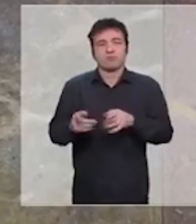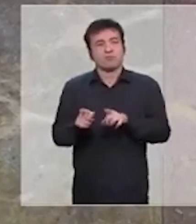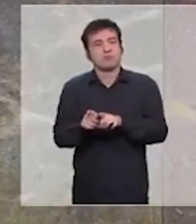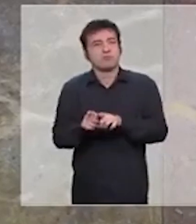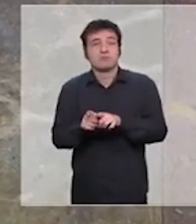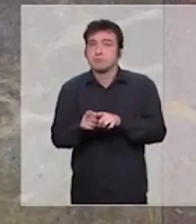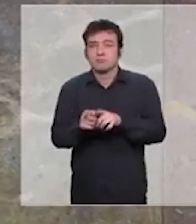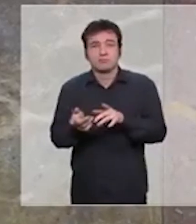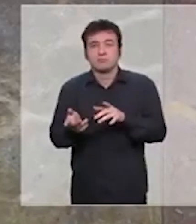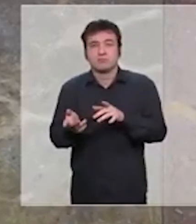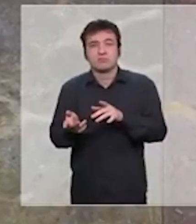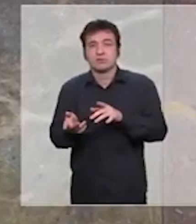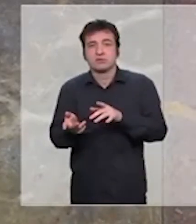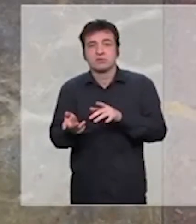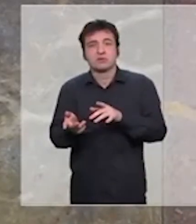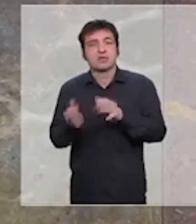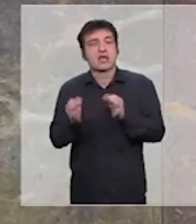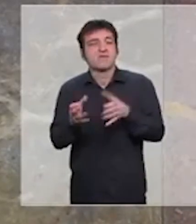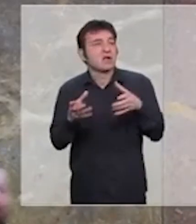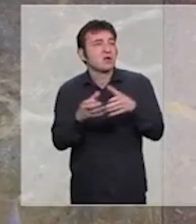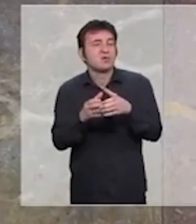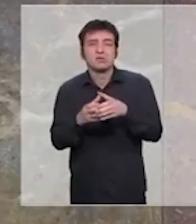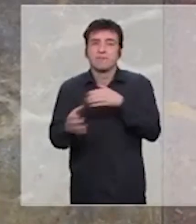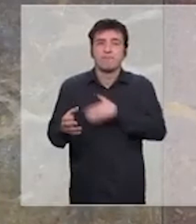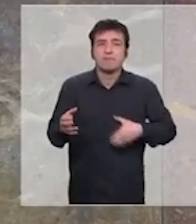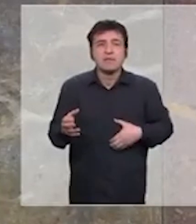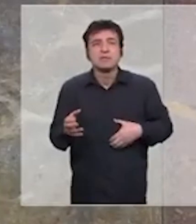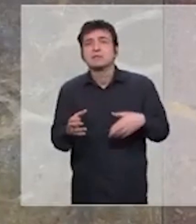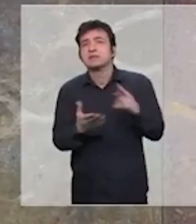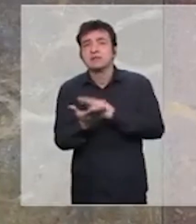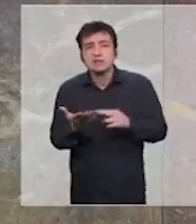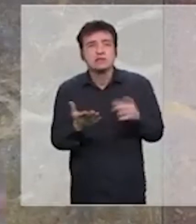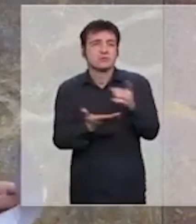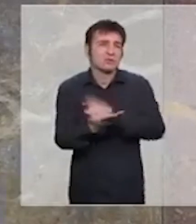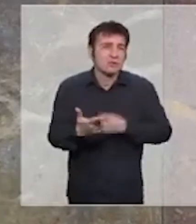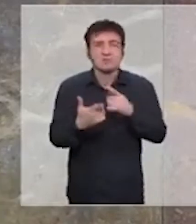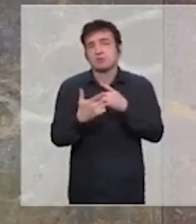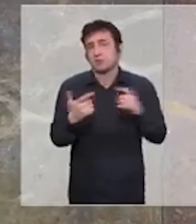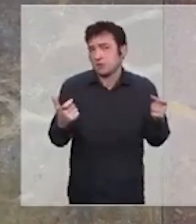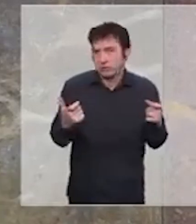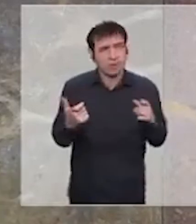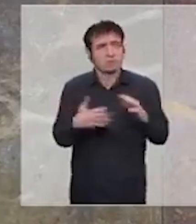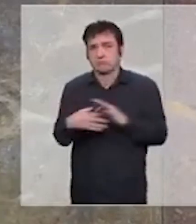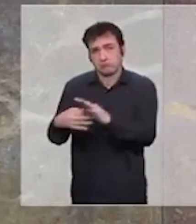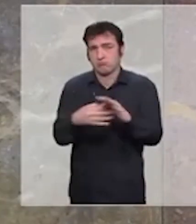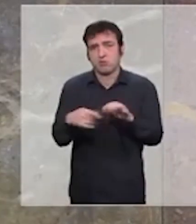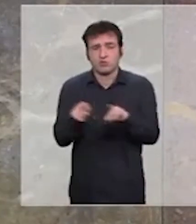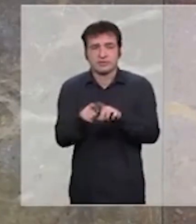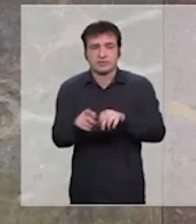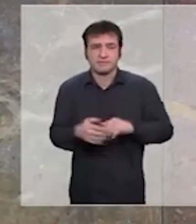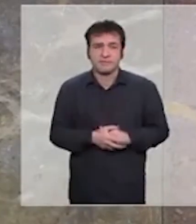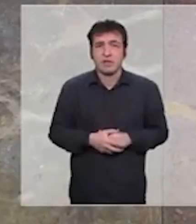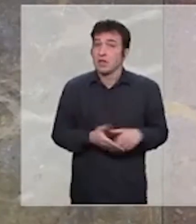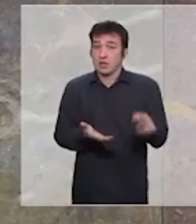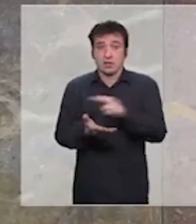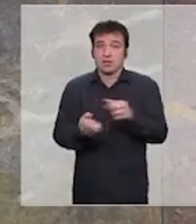tous les niveaux des strates des collectivités, les communes, les départements et les régions, la région Grand Est en